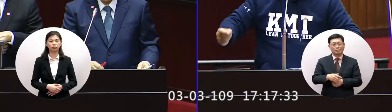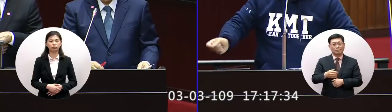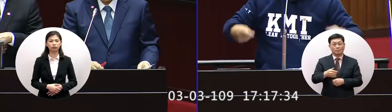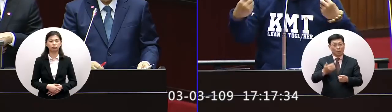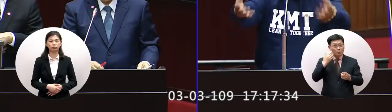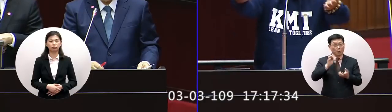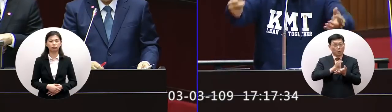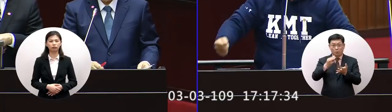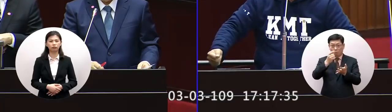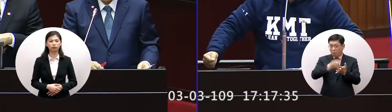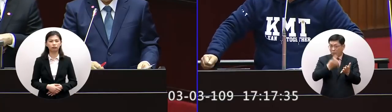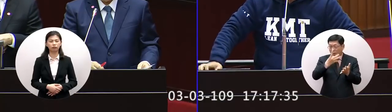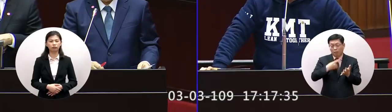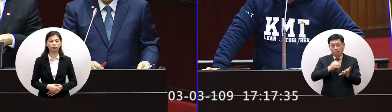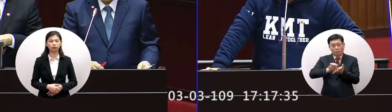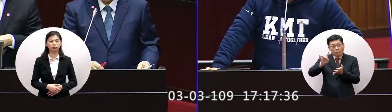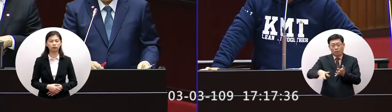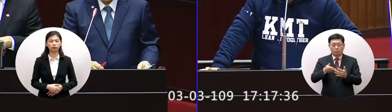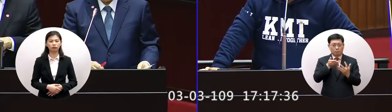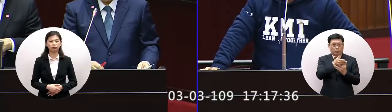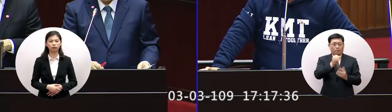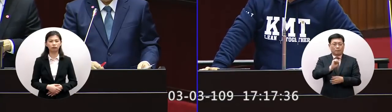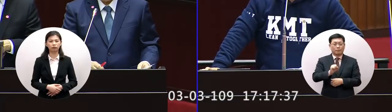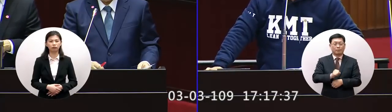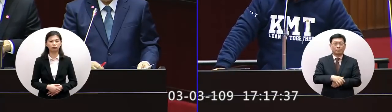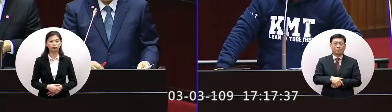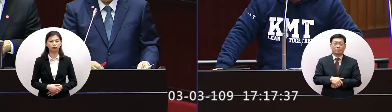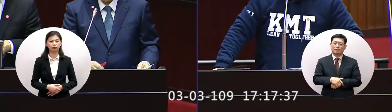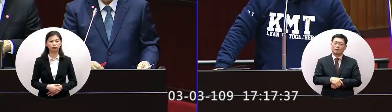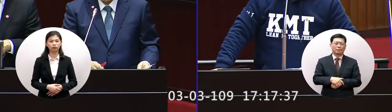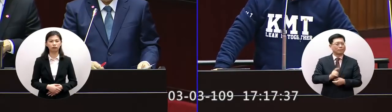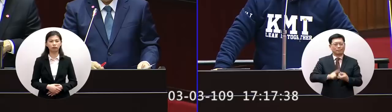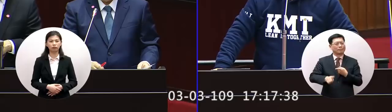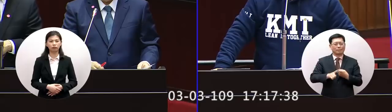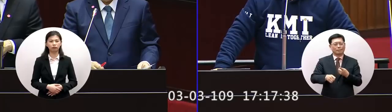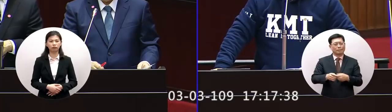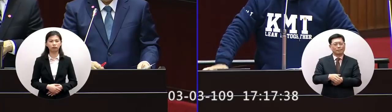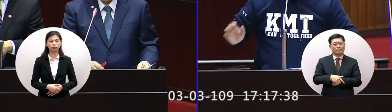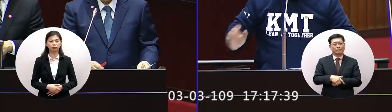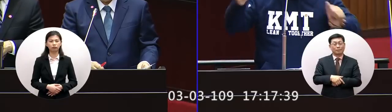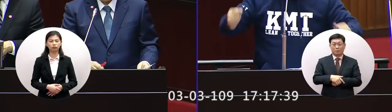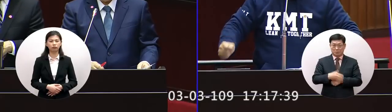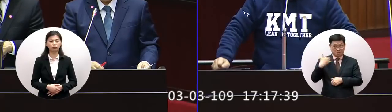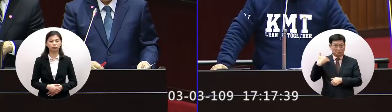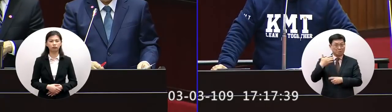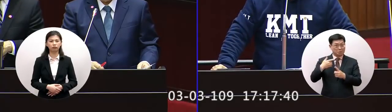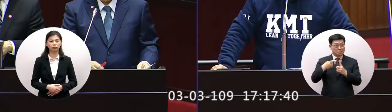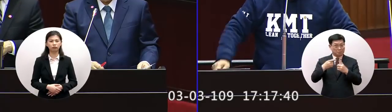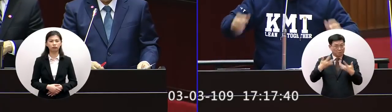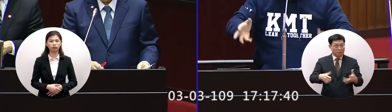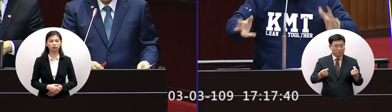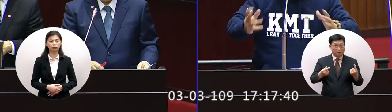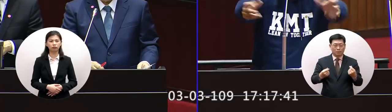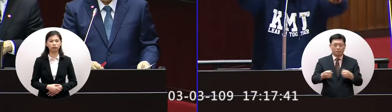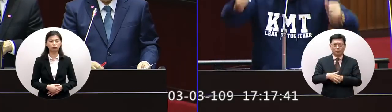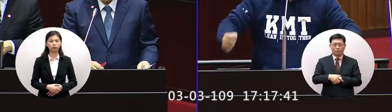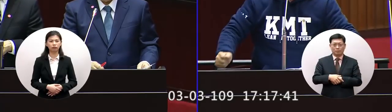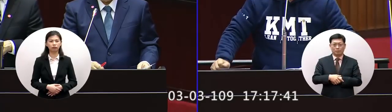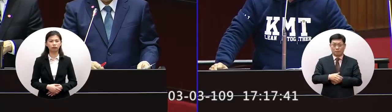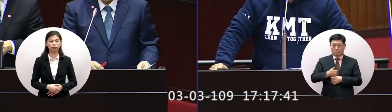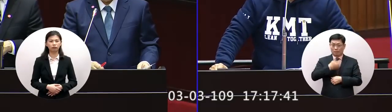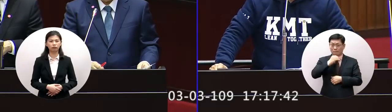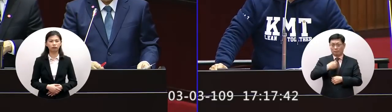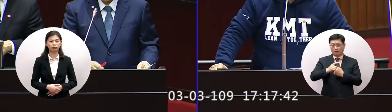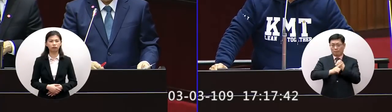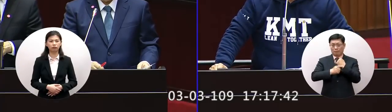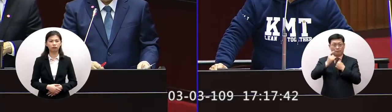至你无用去的，我你要开对，我嘛袂使来管钱嘛，无人安尼创的啦，敢有人安尼？无法无天到这